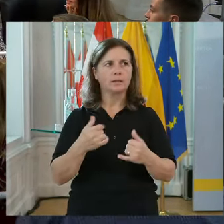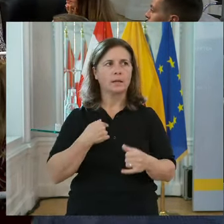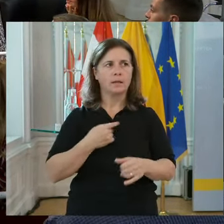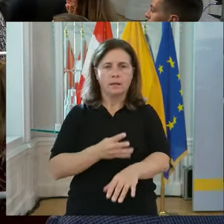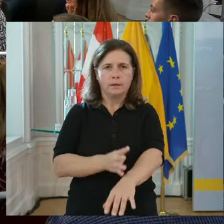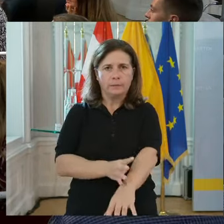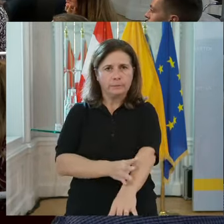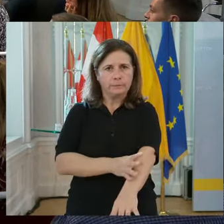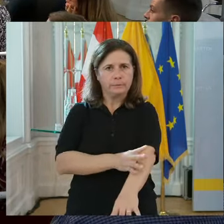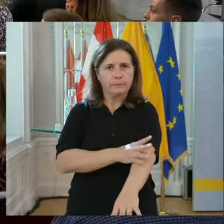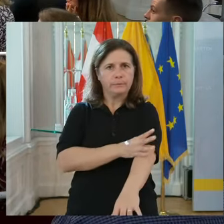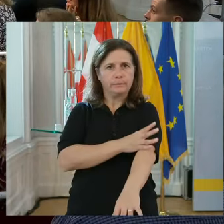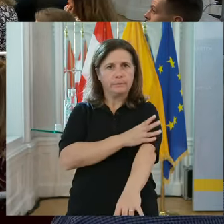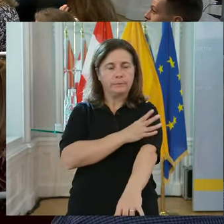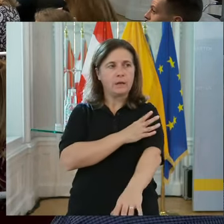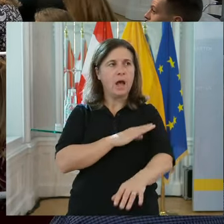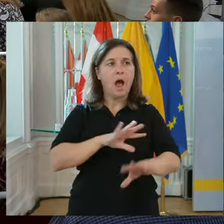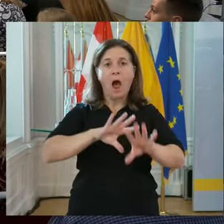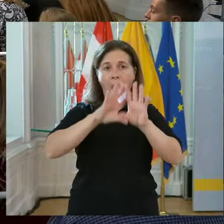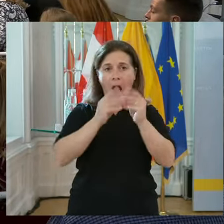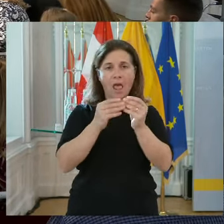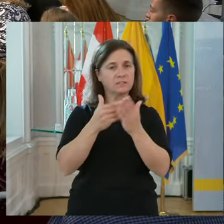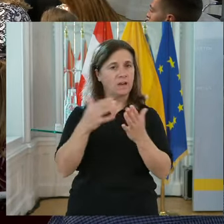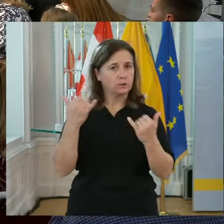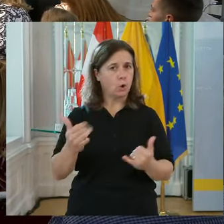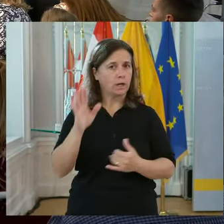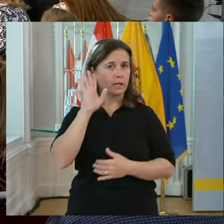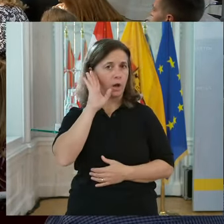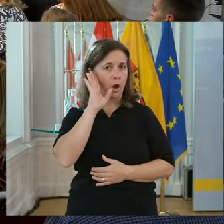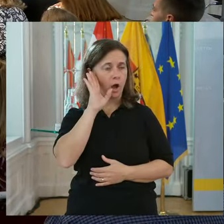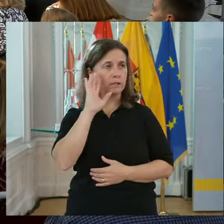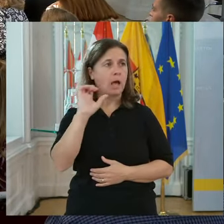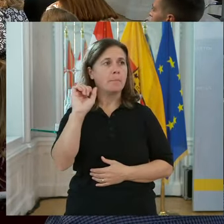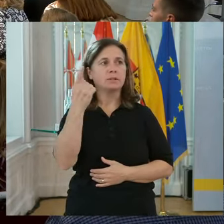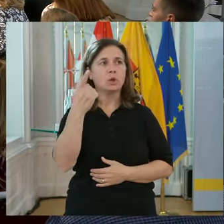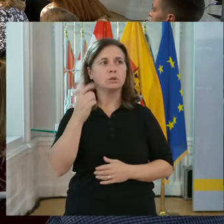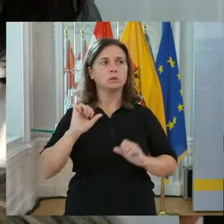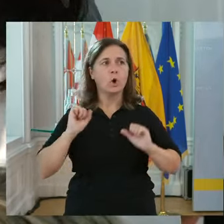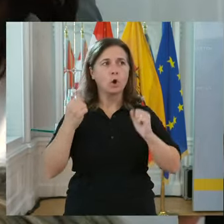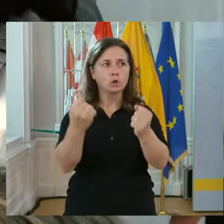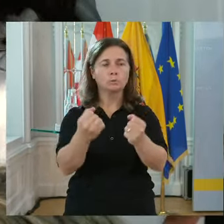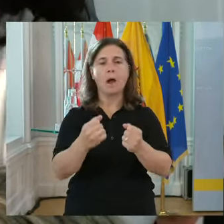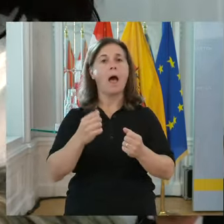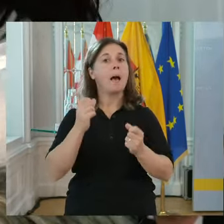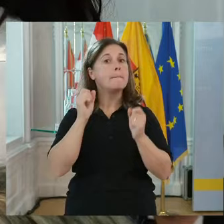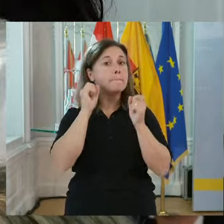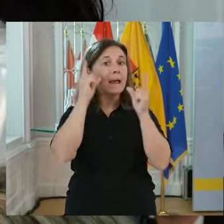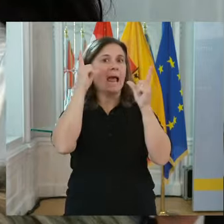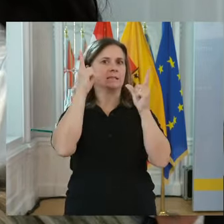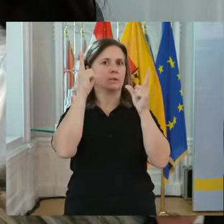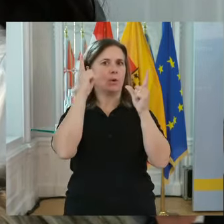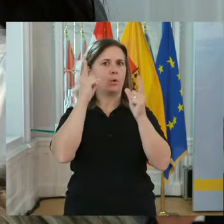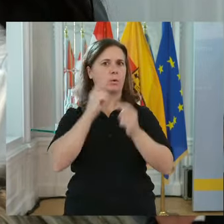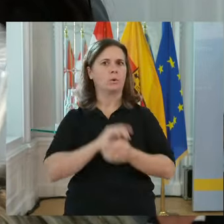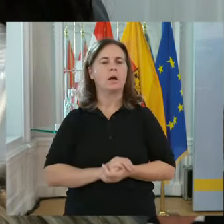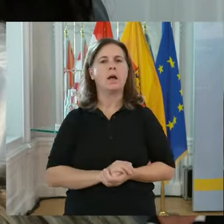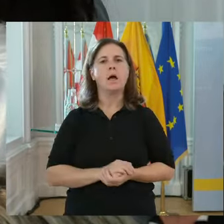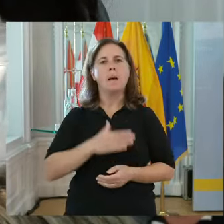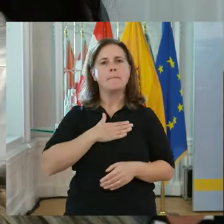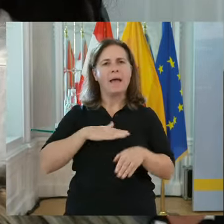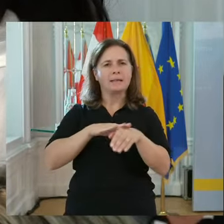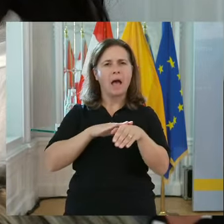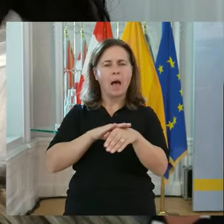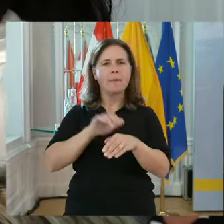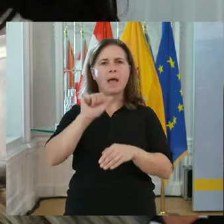Gänsehaut bekommen habe bei all dem, was ich heute gehört habe, vor allem bei dem Engagement, bei der Begeisterung. Mein Name ist